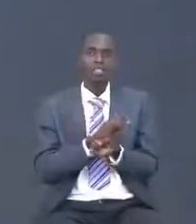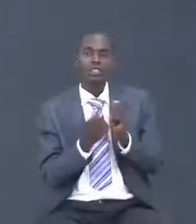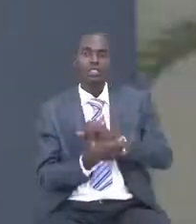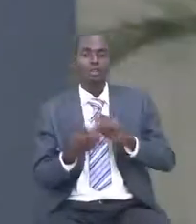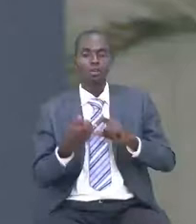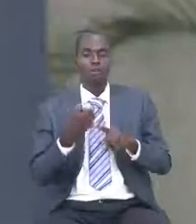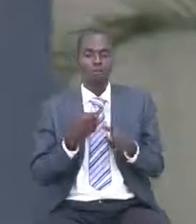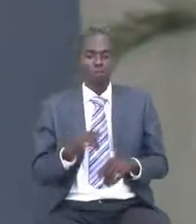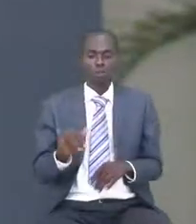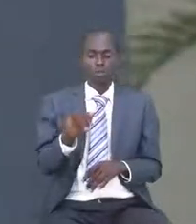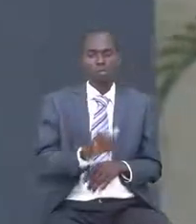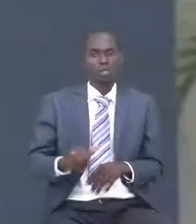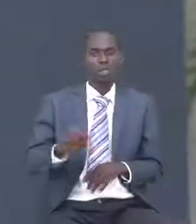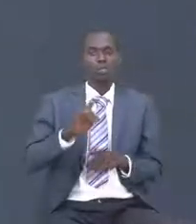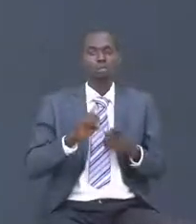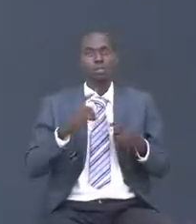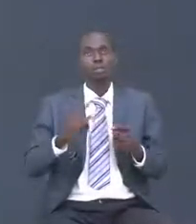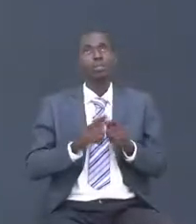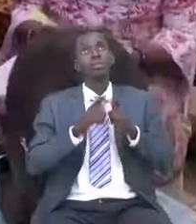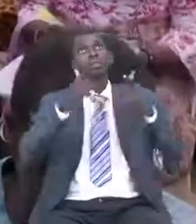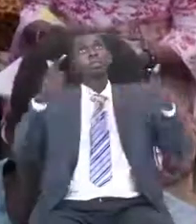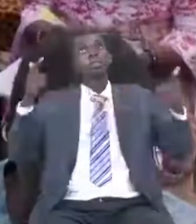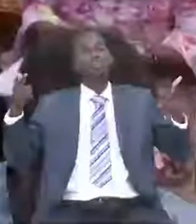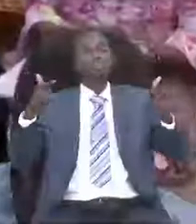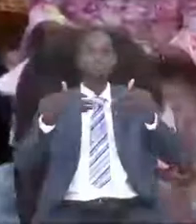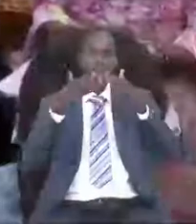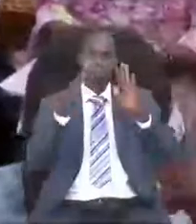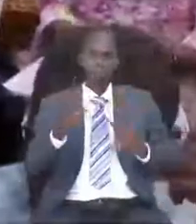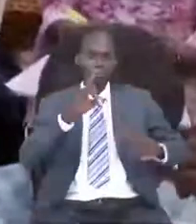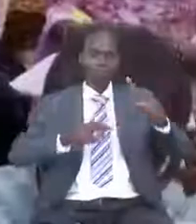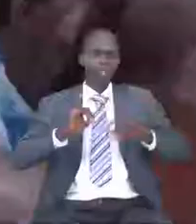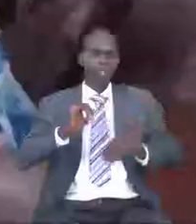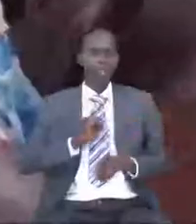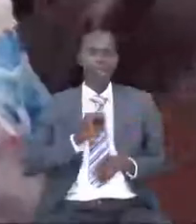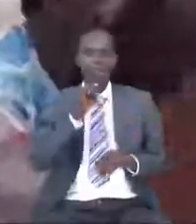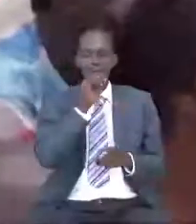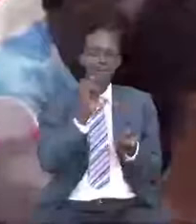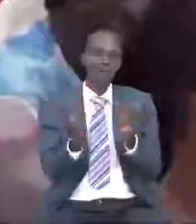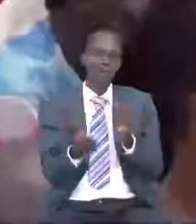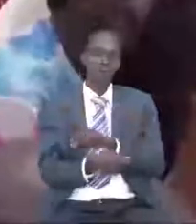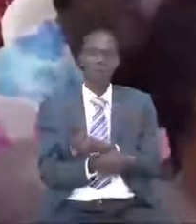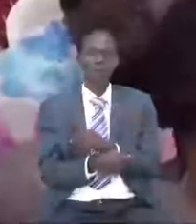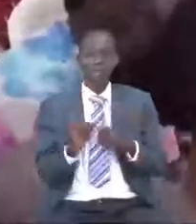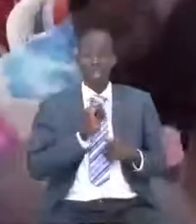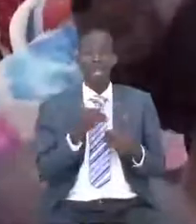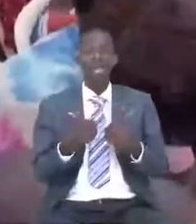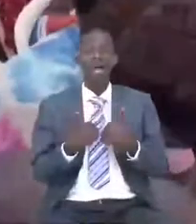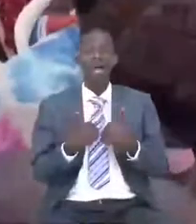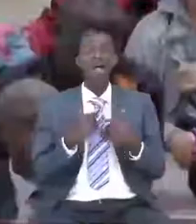Ensuite, maintenant, tu es changé de l'ordinaire pour l'extraordinaire. Moi, j'ai